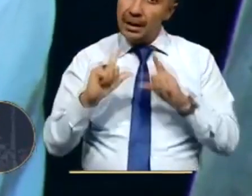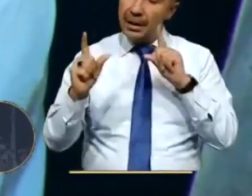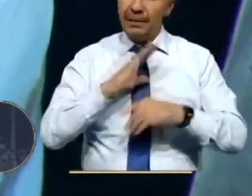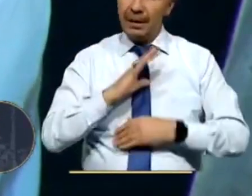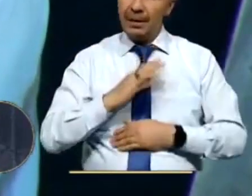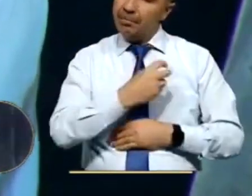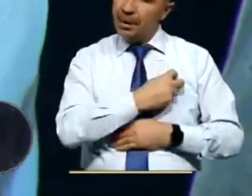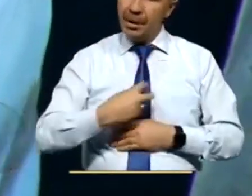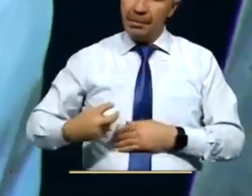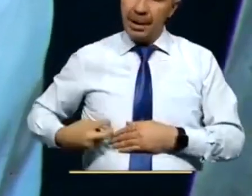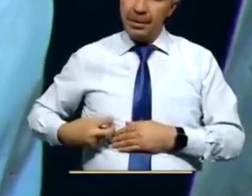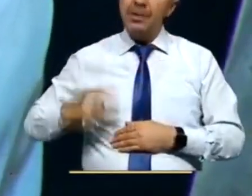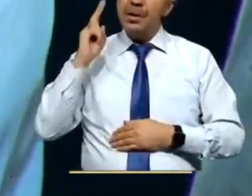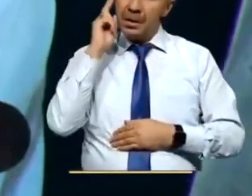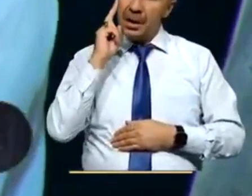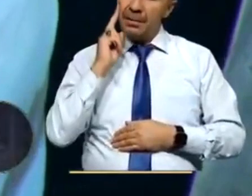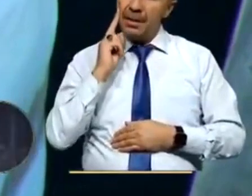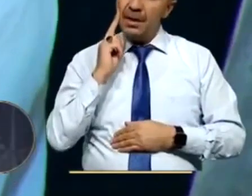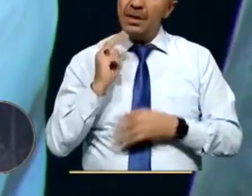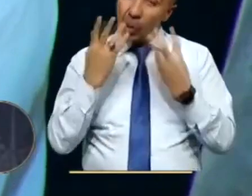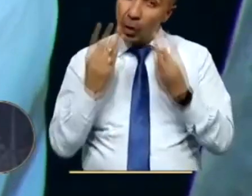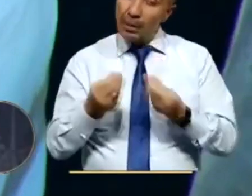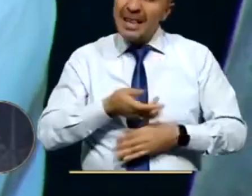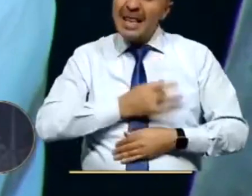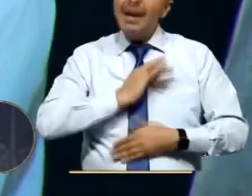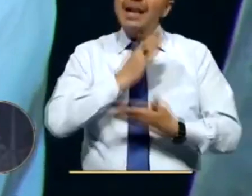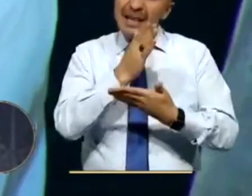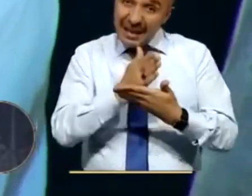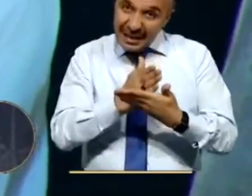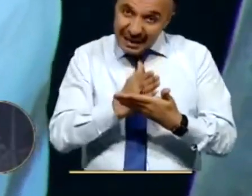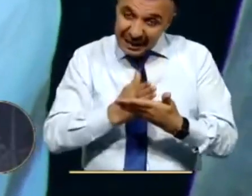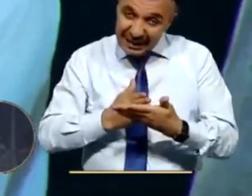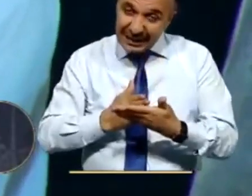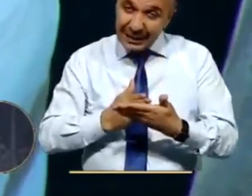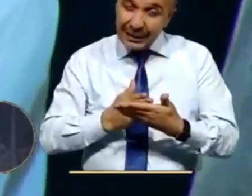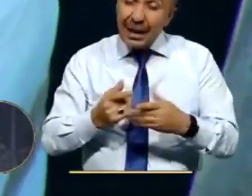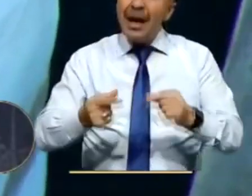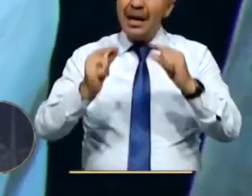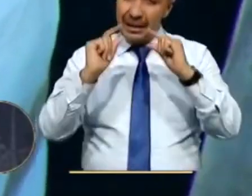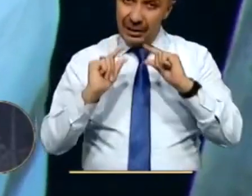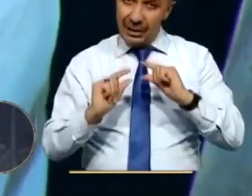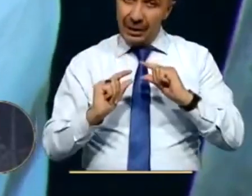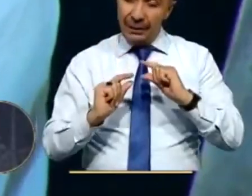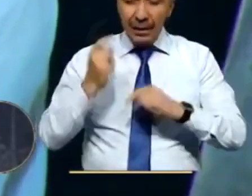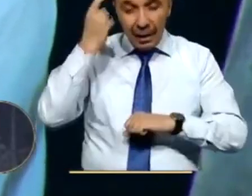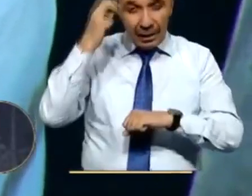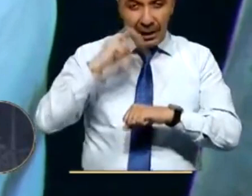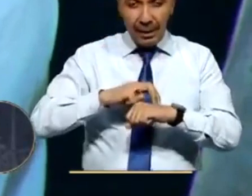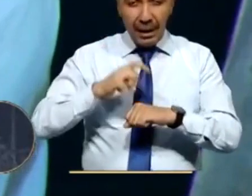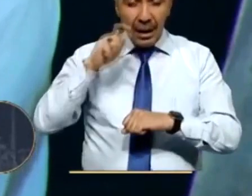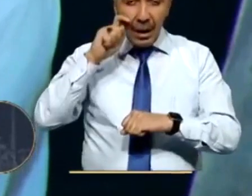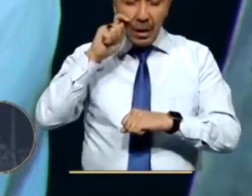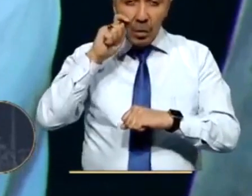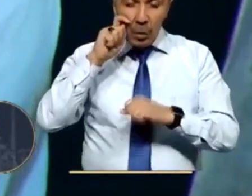Peygamberimizin temizlik imanın yarısıdır hadisi şerifini hatırlamaya, mümine yakışır